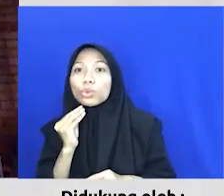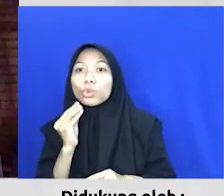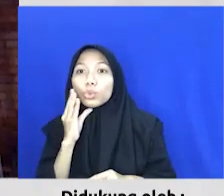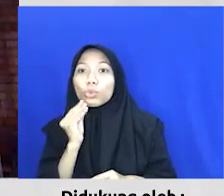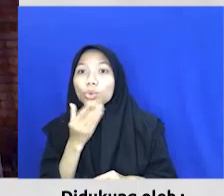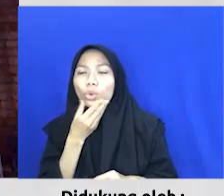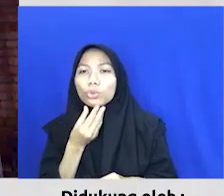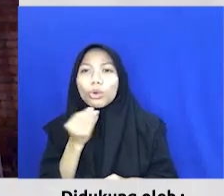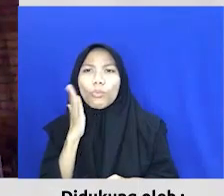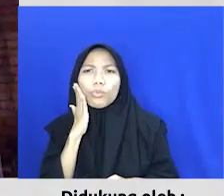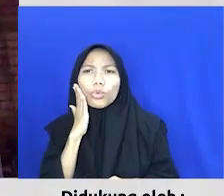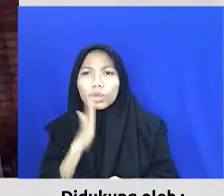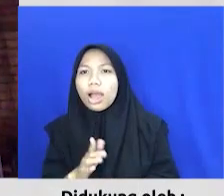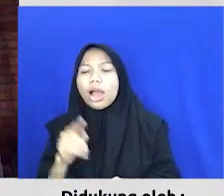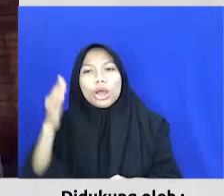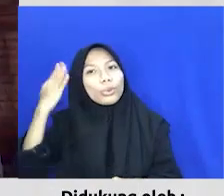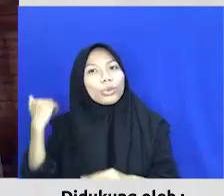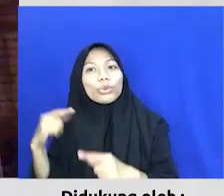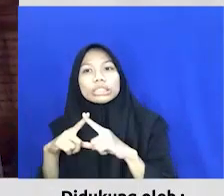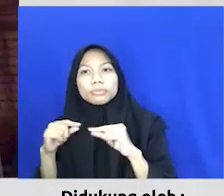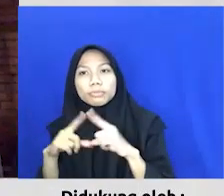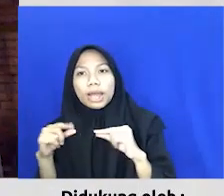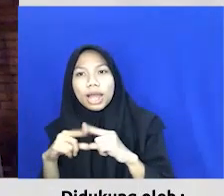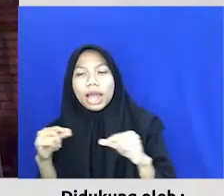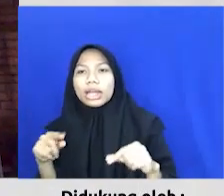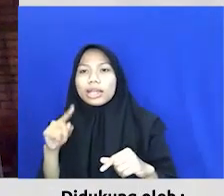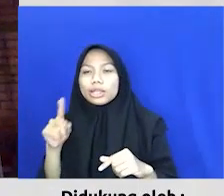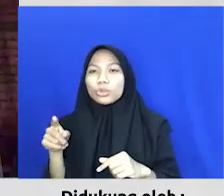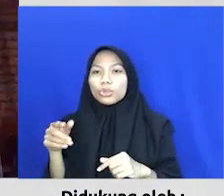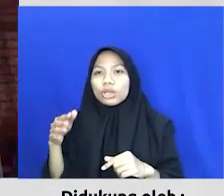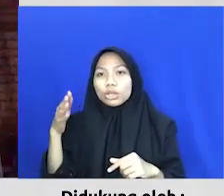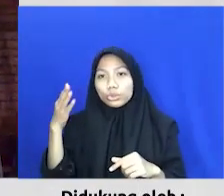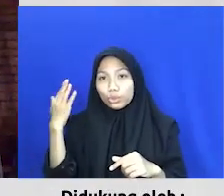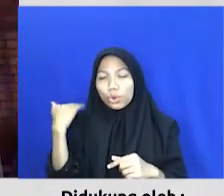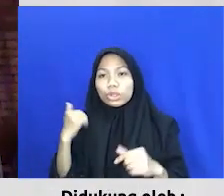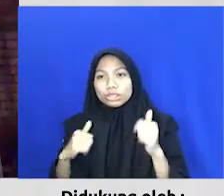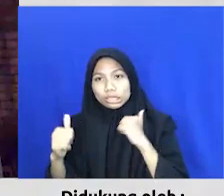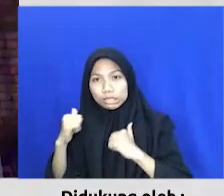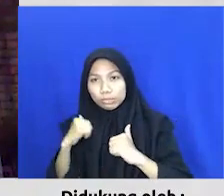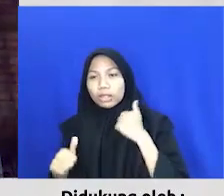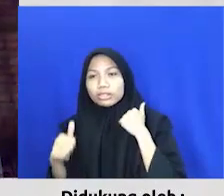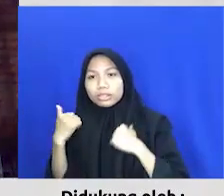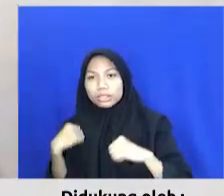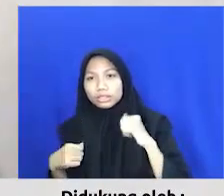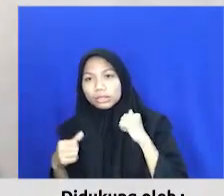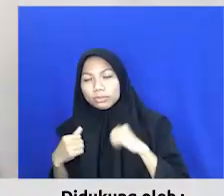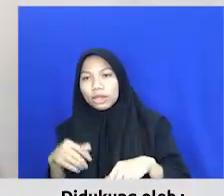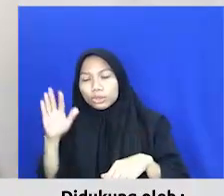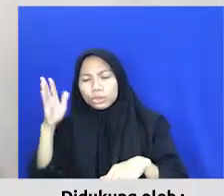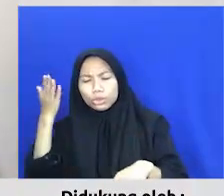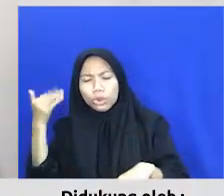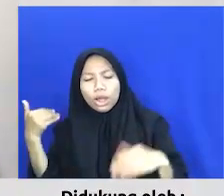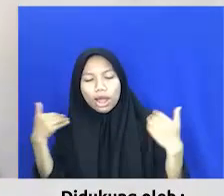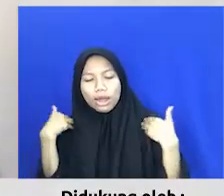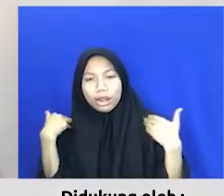42-43, mendirikan kelompok teater Maya di tahun-tahun masa-masa revolusi. Yang juga luar biasa adalah